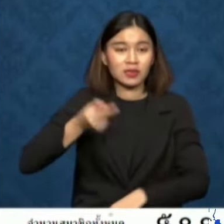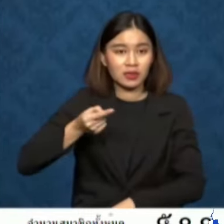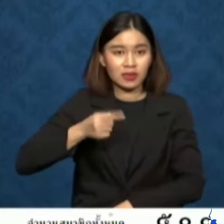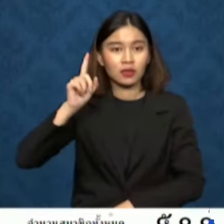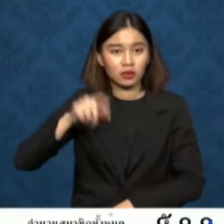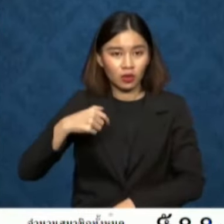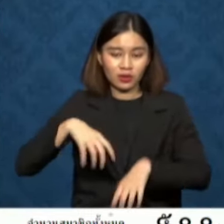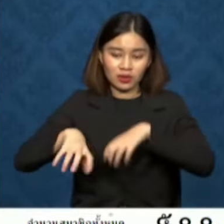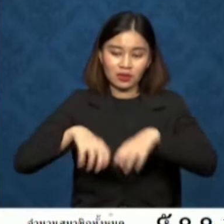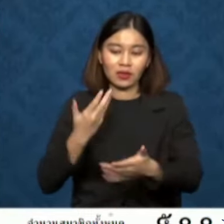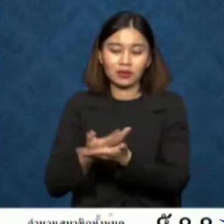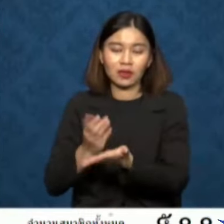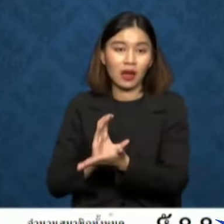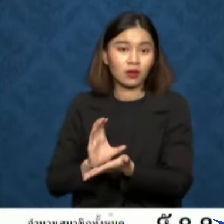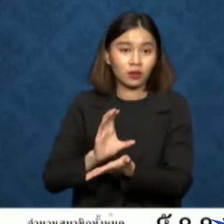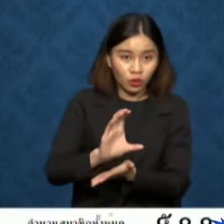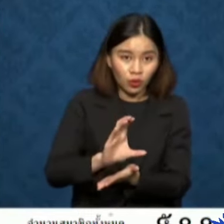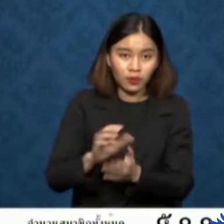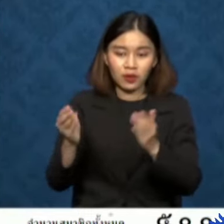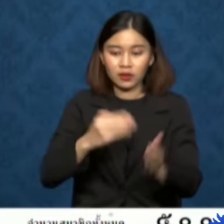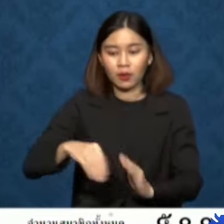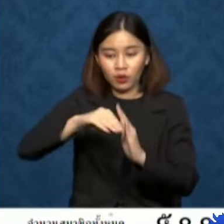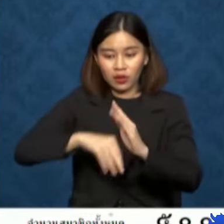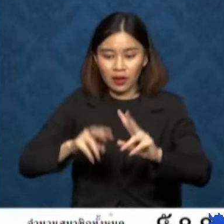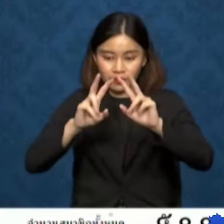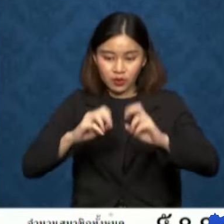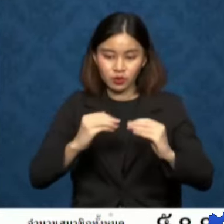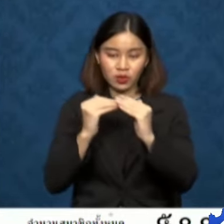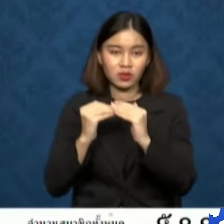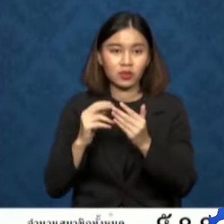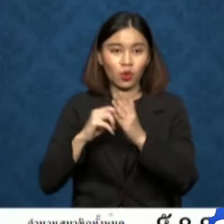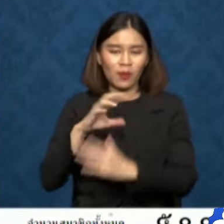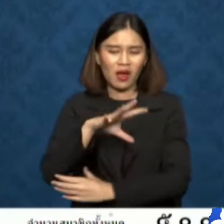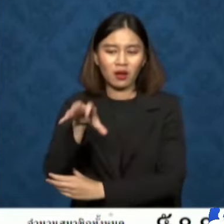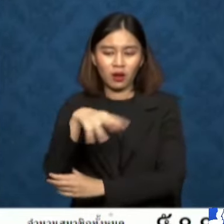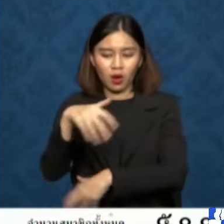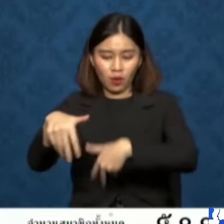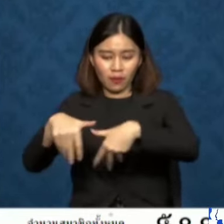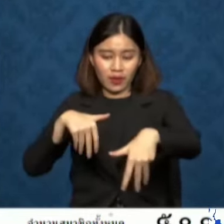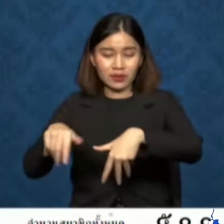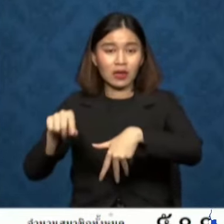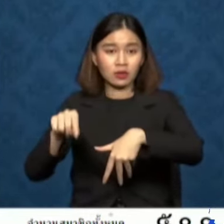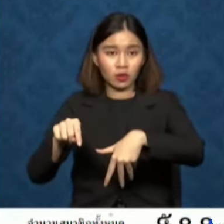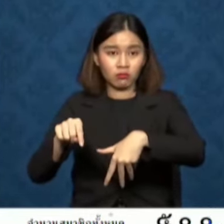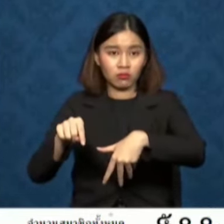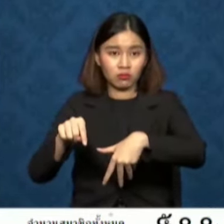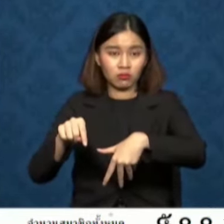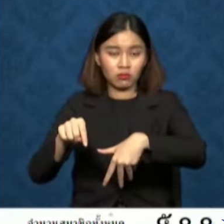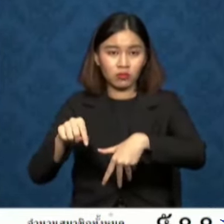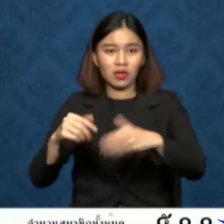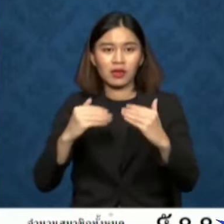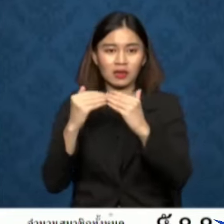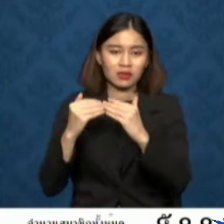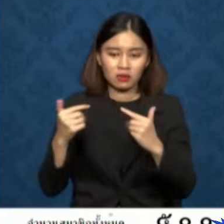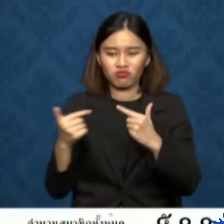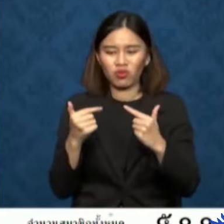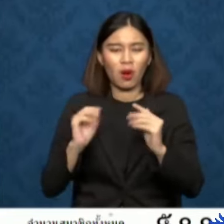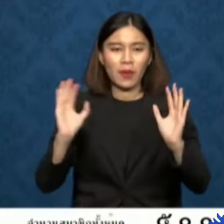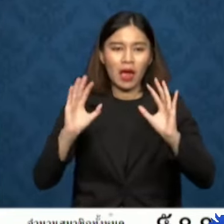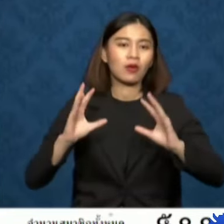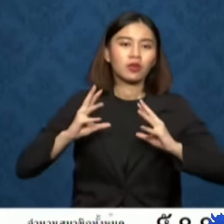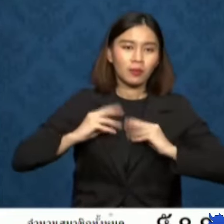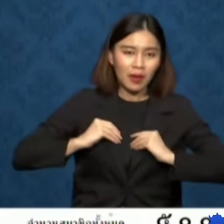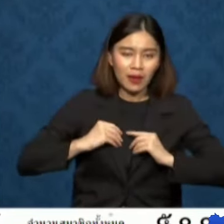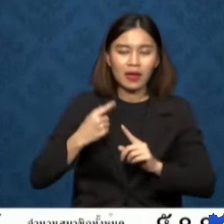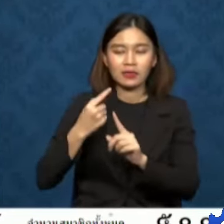ต้องจัดสรรงบประมาณเร่งรัดกระบวนการพิสูจน์สิทธิ์ไม่ใช่หลอกให้ประชาชนมาสละสิทธิ์การโต้แย้งกรรมสิทธิ์และเช่า